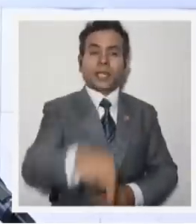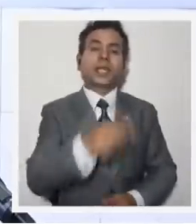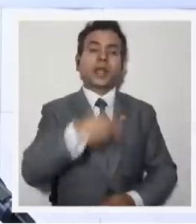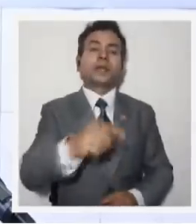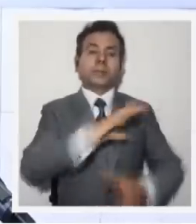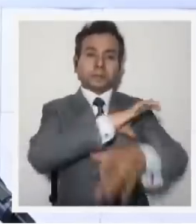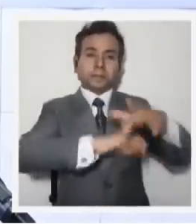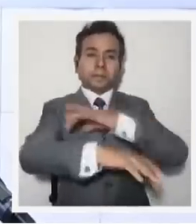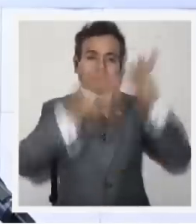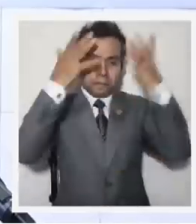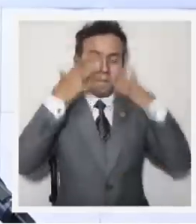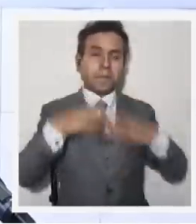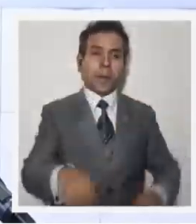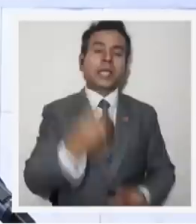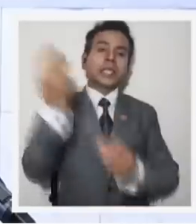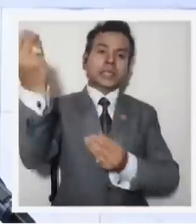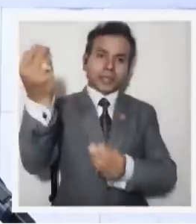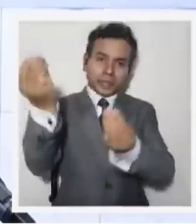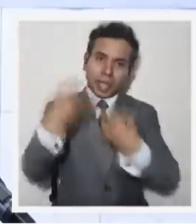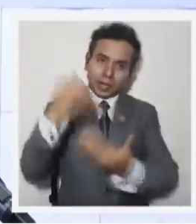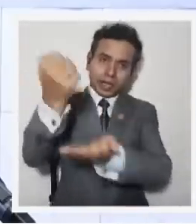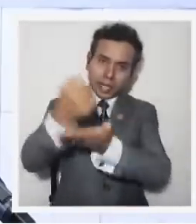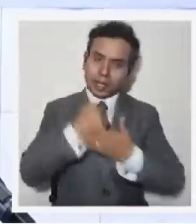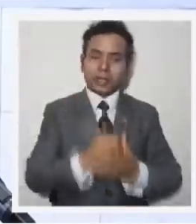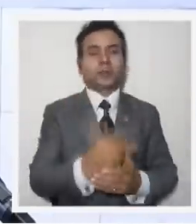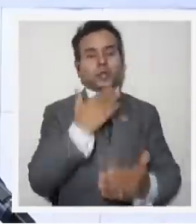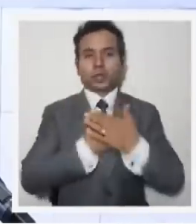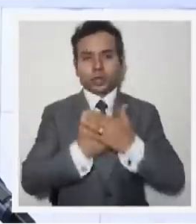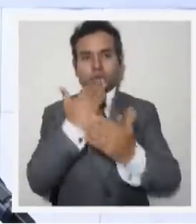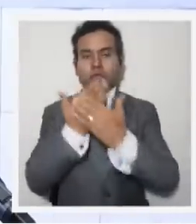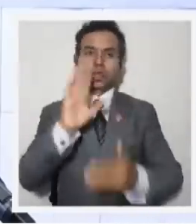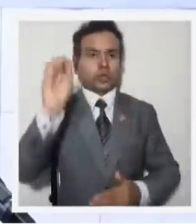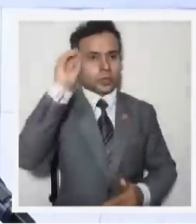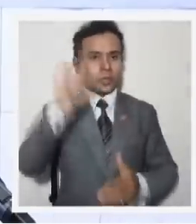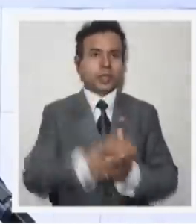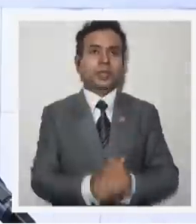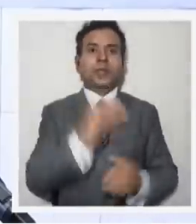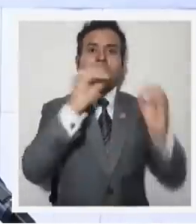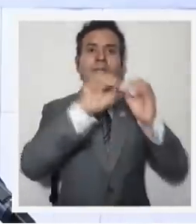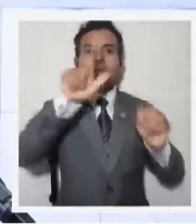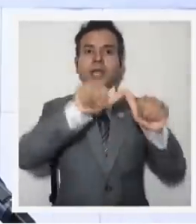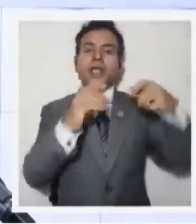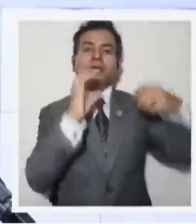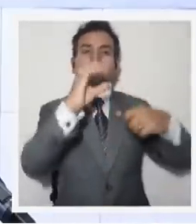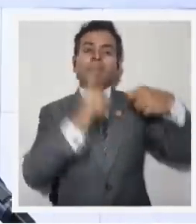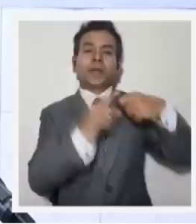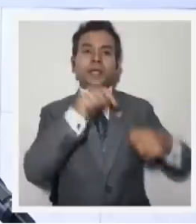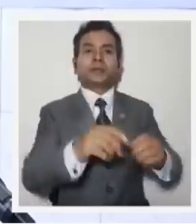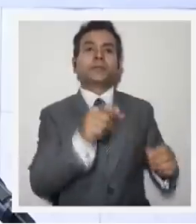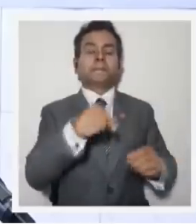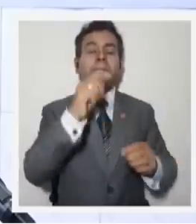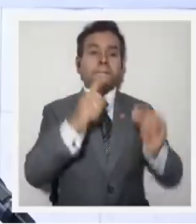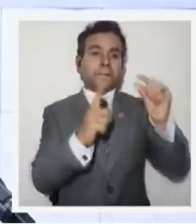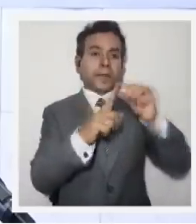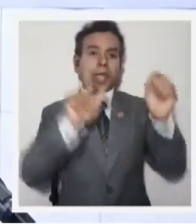আমাদের অনুদান হিসেবে ব্যক্তিগত সুরক্ষা সামগ্রীগুলি আমাদেরকে দেন জনগণের সেবার জন্য। তাদের প্রতি আমরা কৃতজ্ঞতা জানাই। আজকে